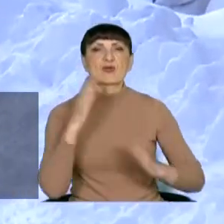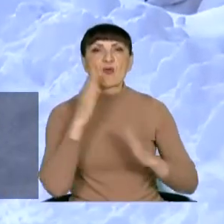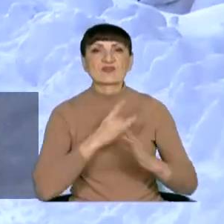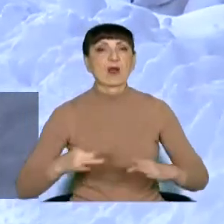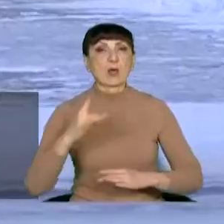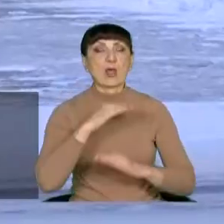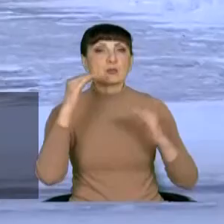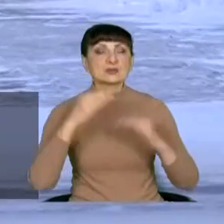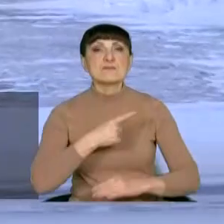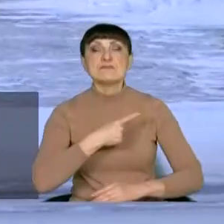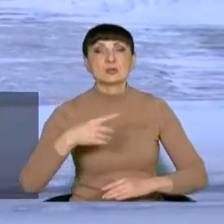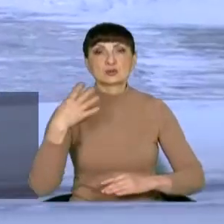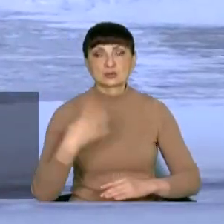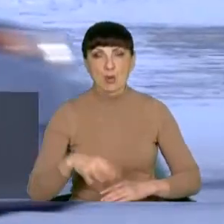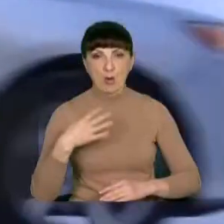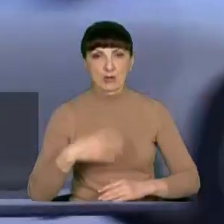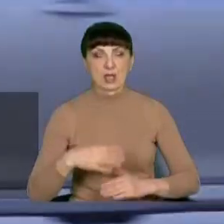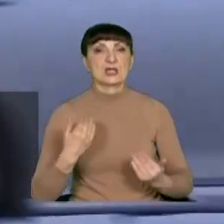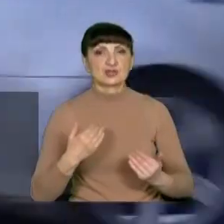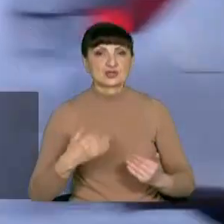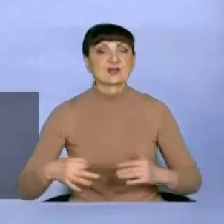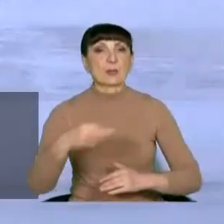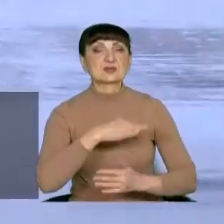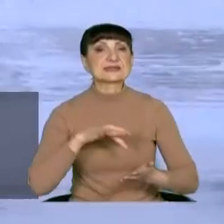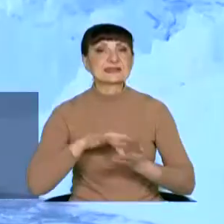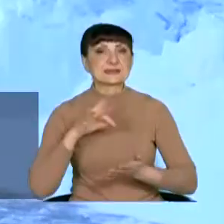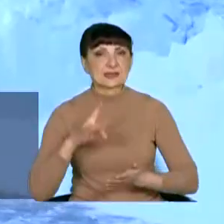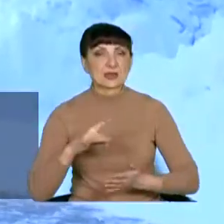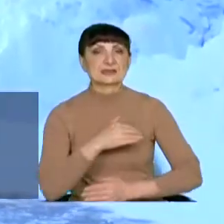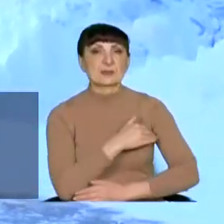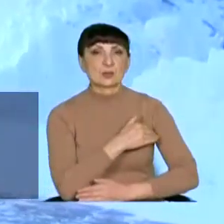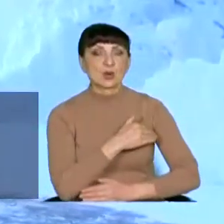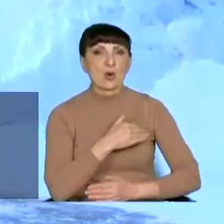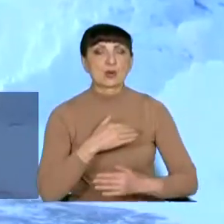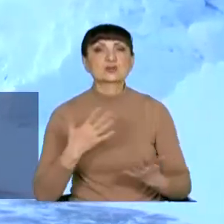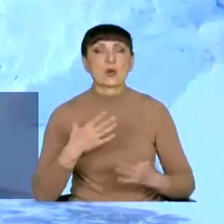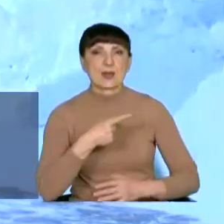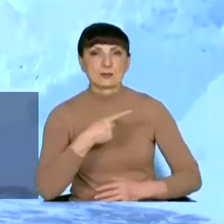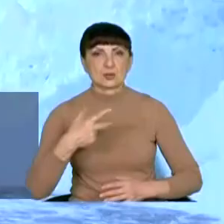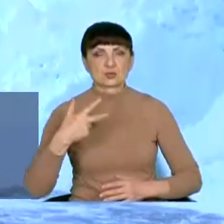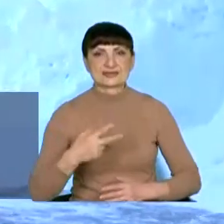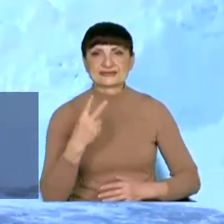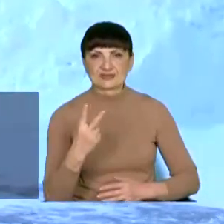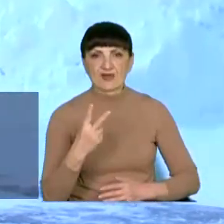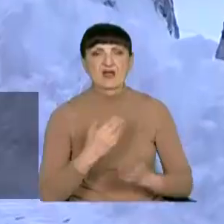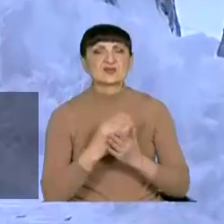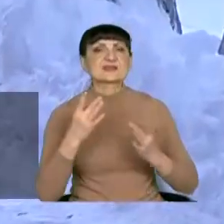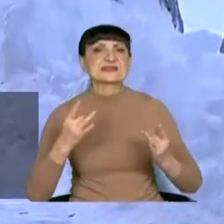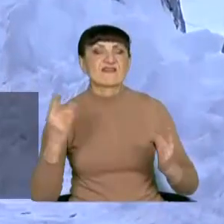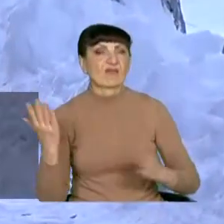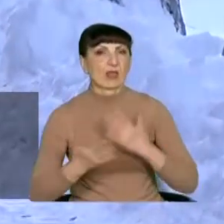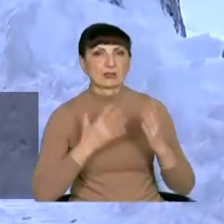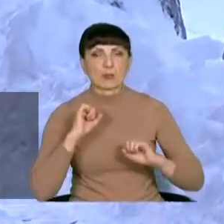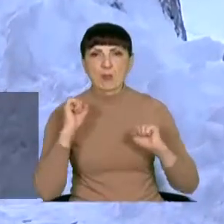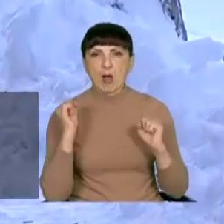районах опустилась до минус 40 градусов. Сейчас в областном центре термометры держатся на отметке минус 32. Из-за высокой влажности и ветра